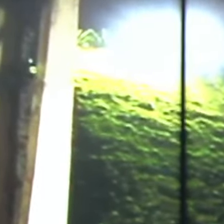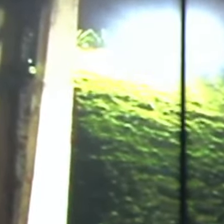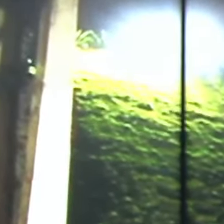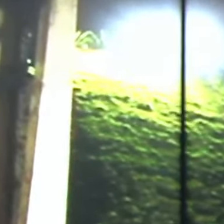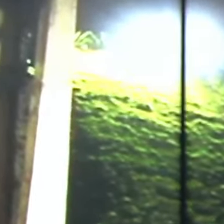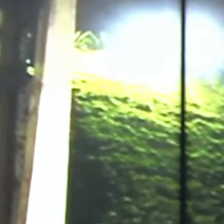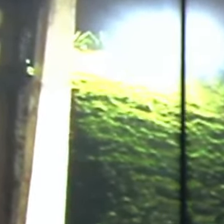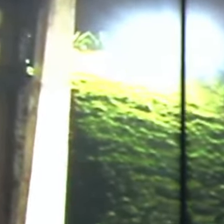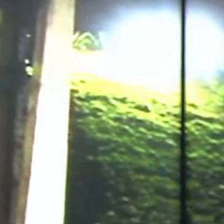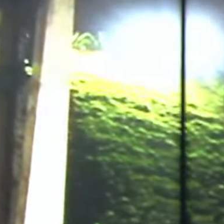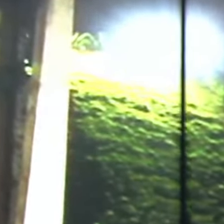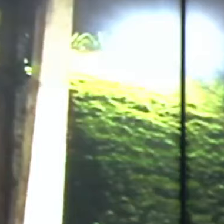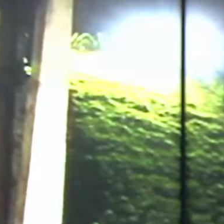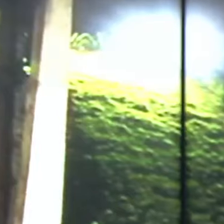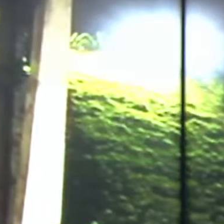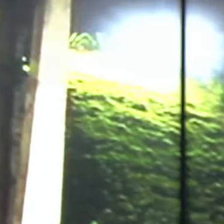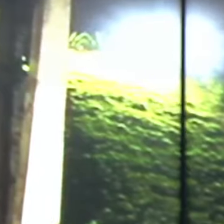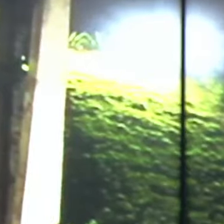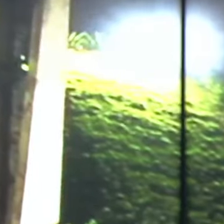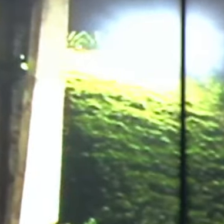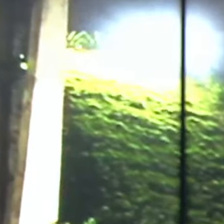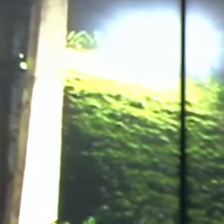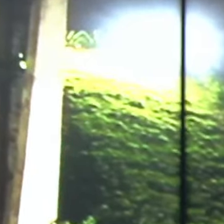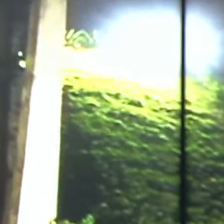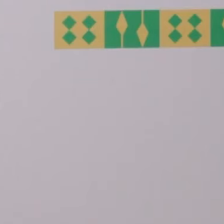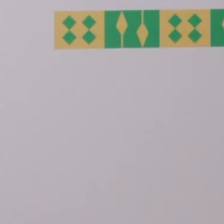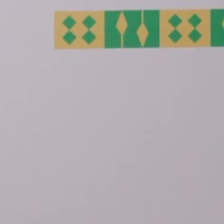général du gouvernement, Christian Trimoine.